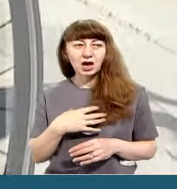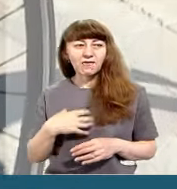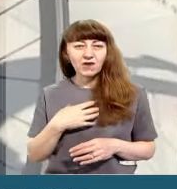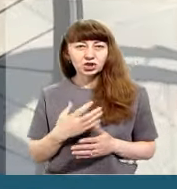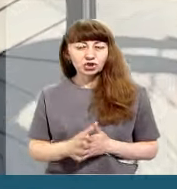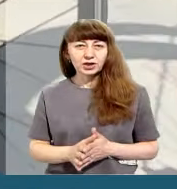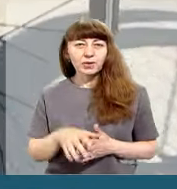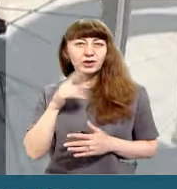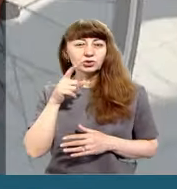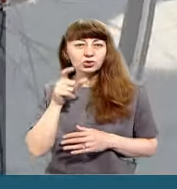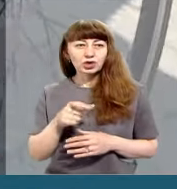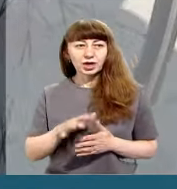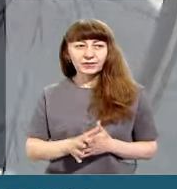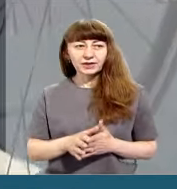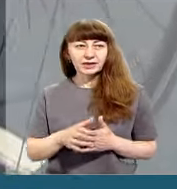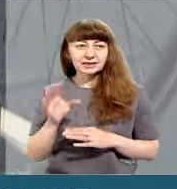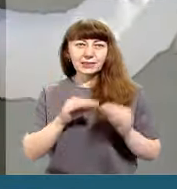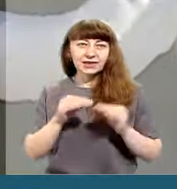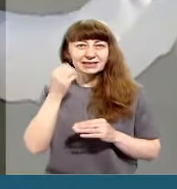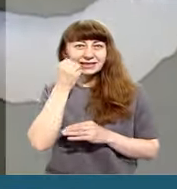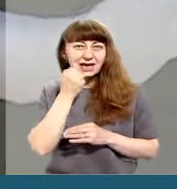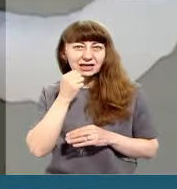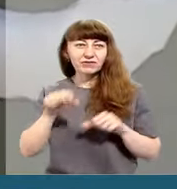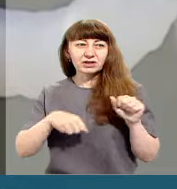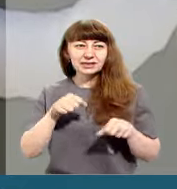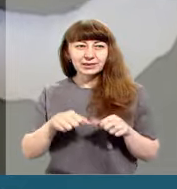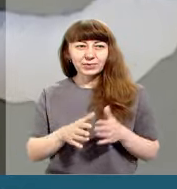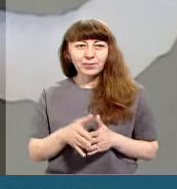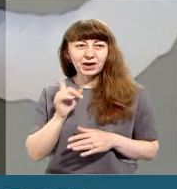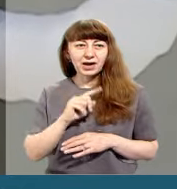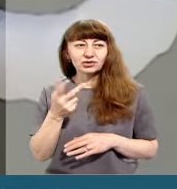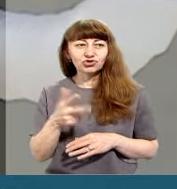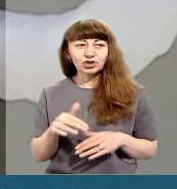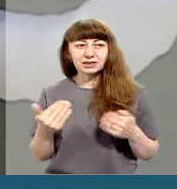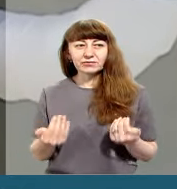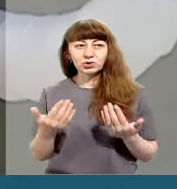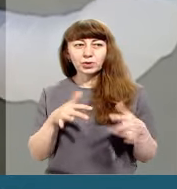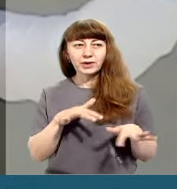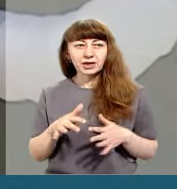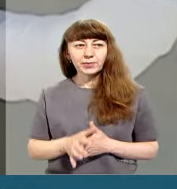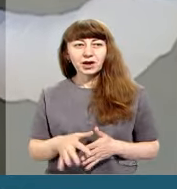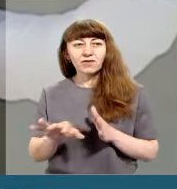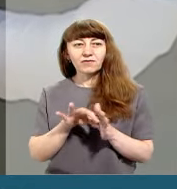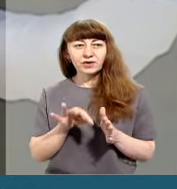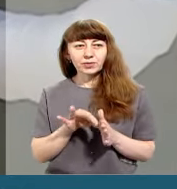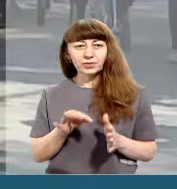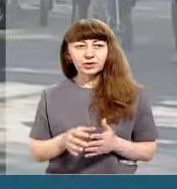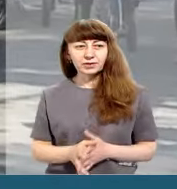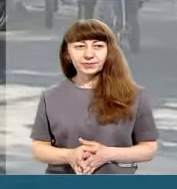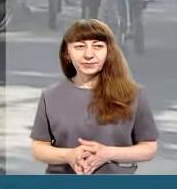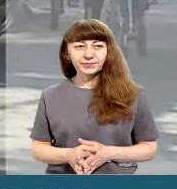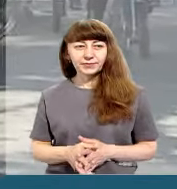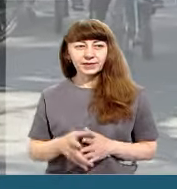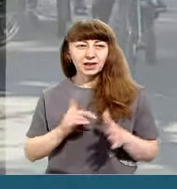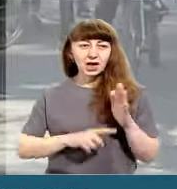году. Молодой человек коллекционирует старые модели велосипедов, пока их три. На сегодняшнее мероприятие, говорит, выбрал особенную.